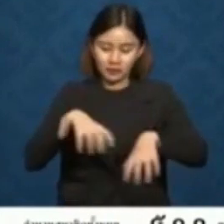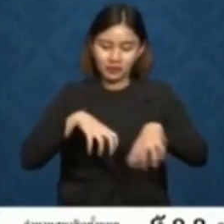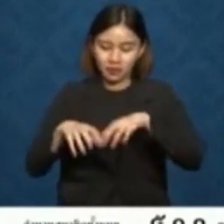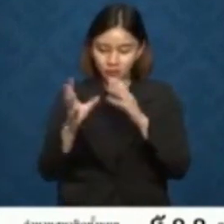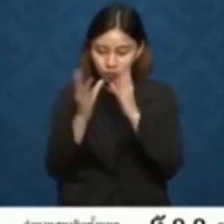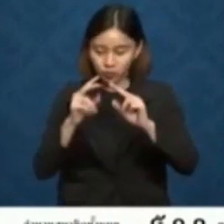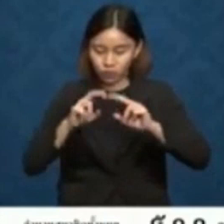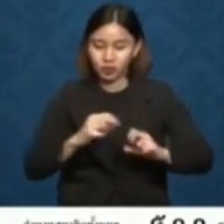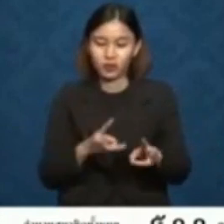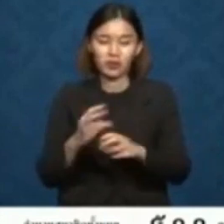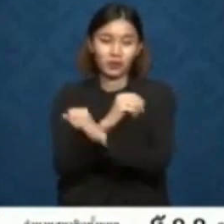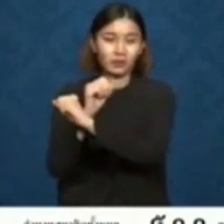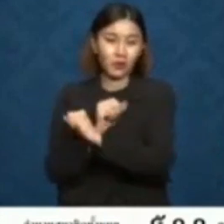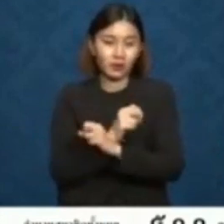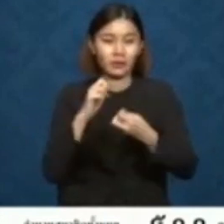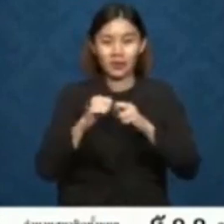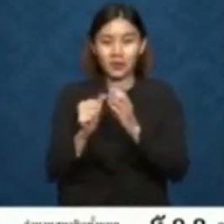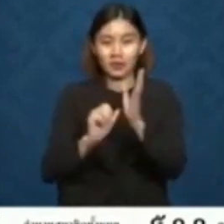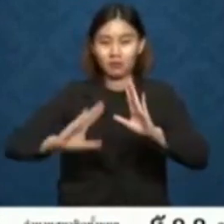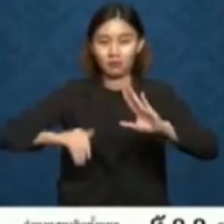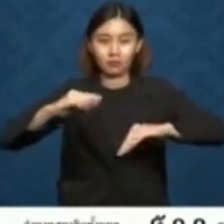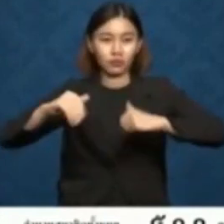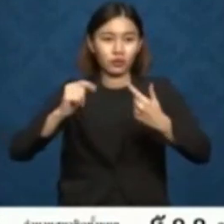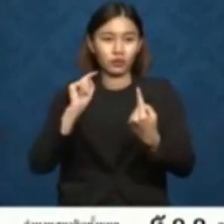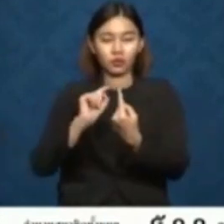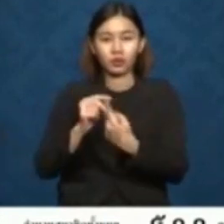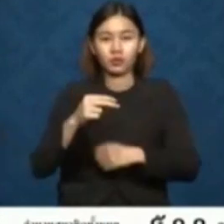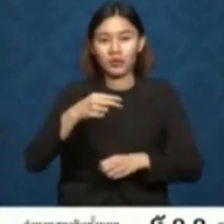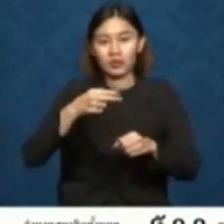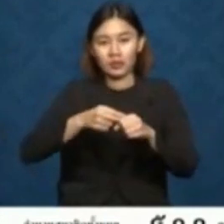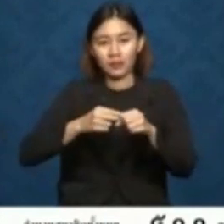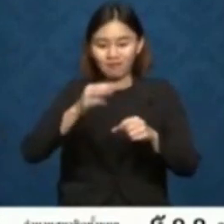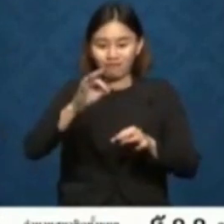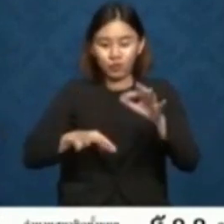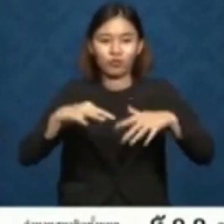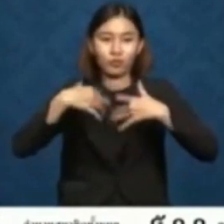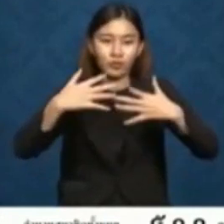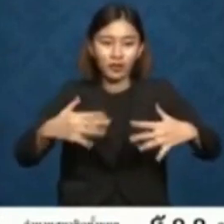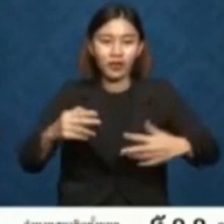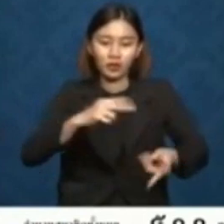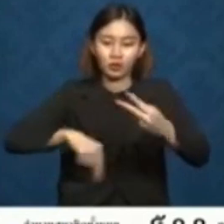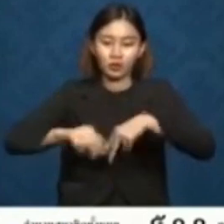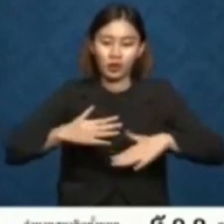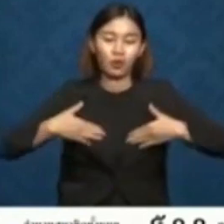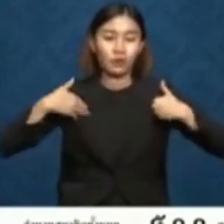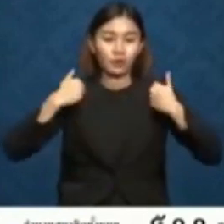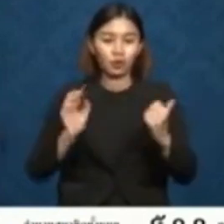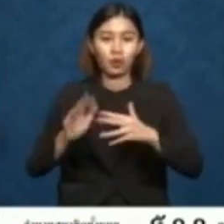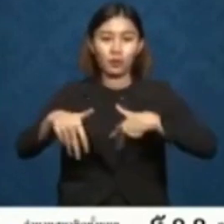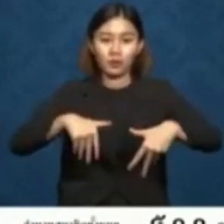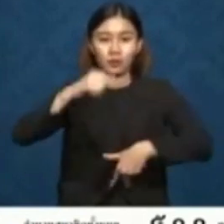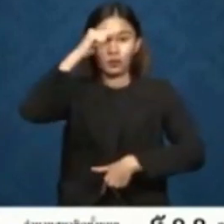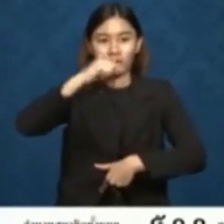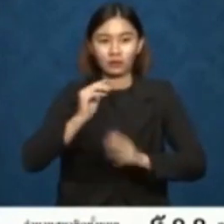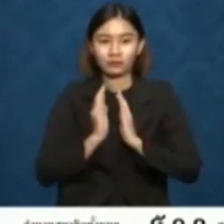ญเพื่อศึกษาและจัดทำมาตรการป้องกันแก้ไขฟื้นฟูและเยียวยากรณีน้ำมันรั่วไหลทางทะเลเพื่อดูแลทุ